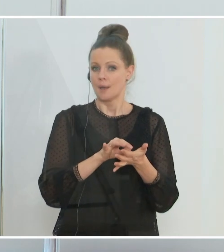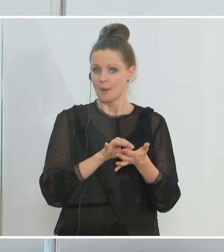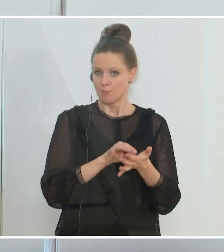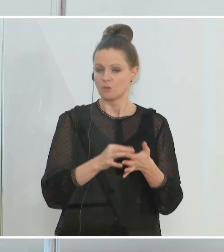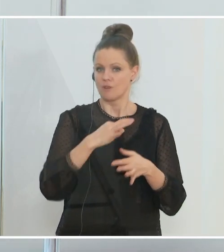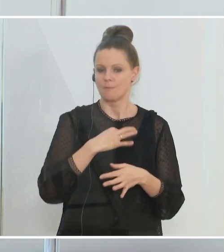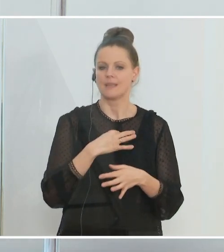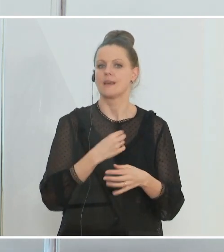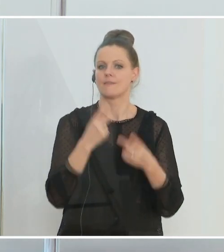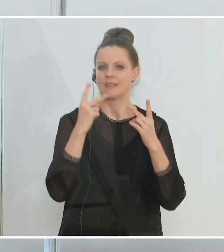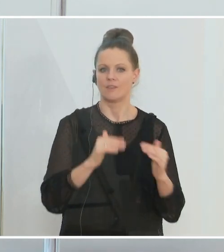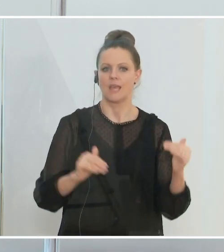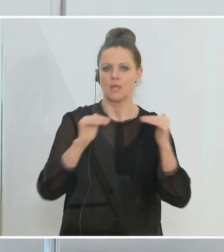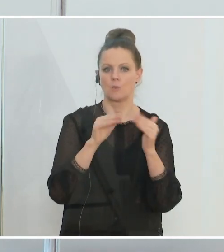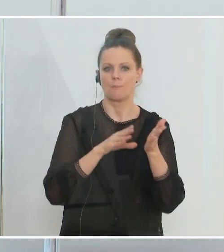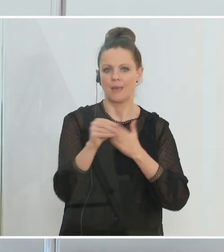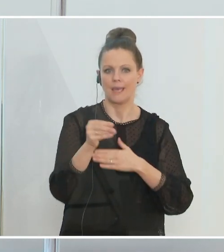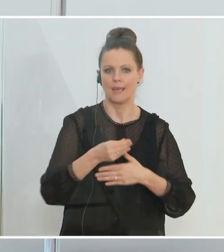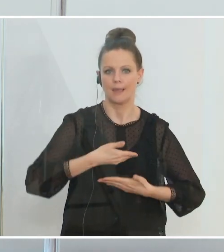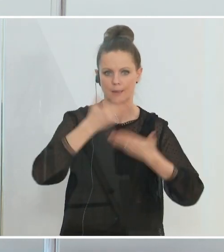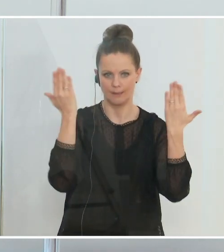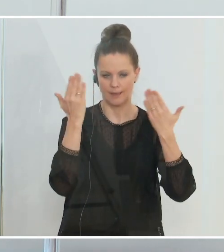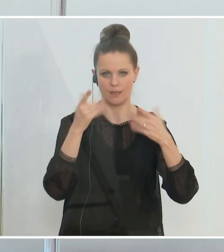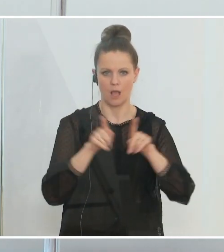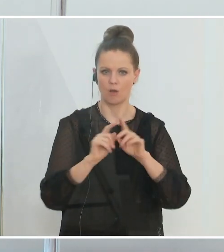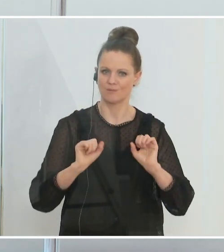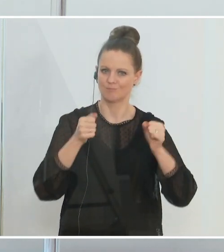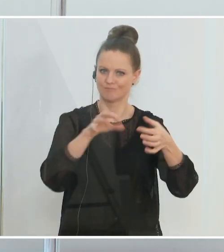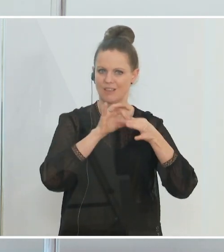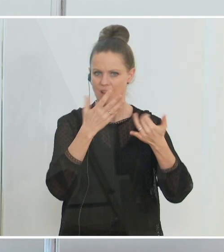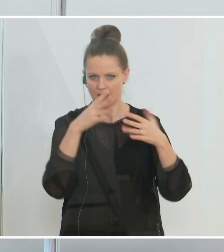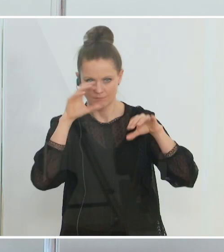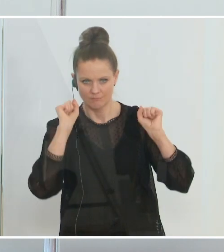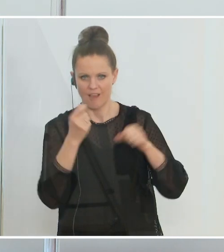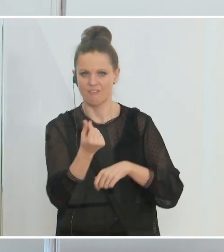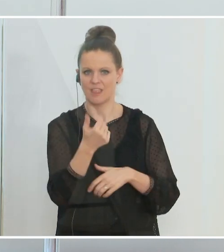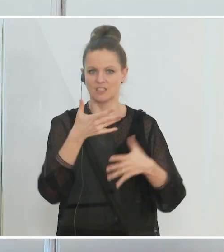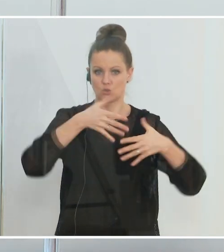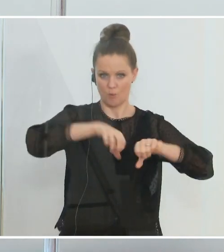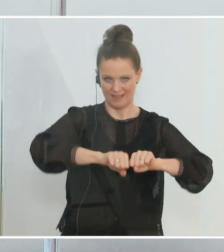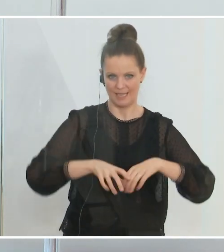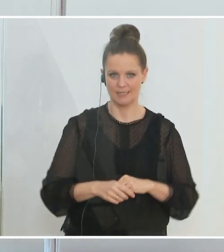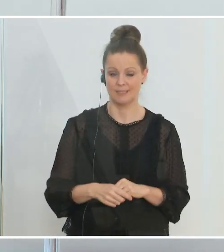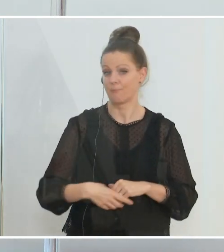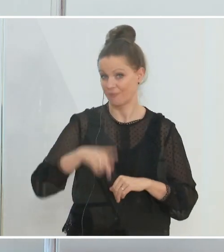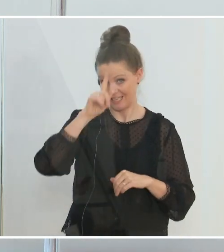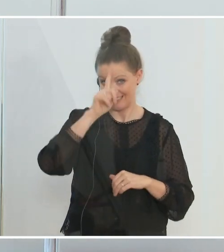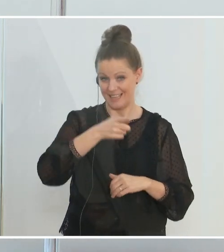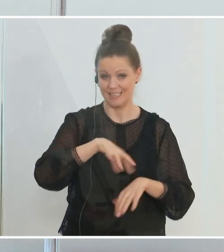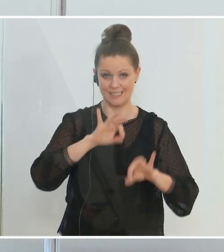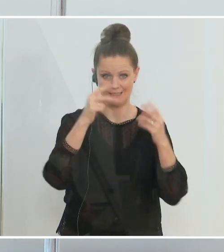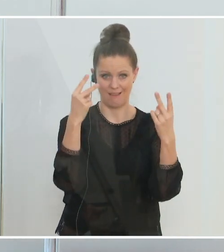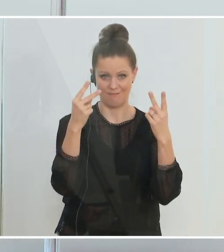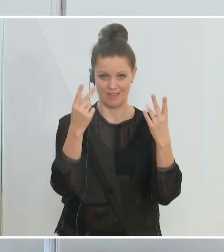auch mitbekommen, ganz wichtig ist, wo ich viele Initiativen setze, ist auch der Punkt der Finanzkompetenz. Also ich glaube, es ist